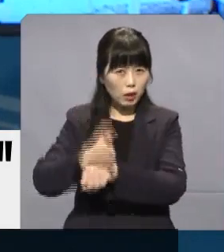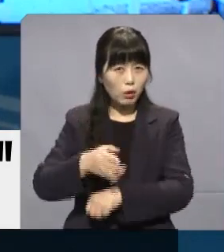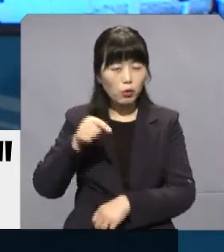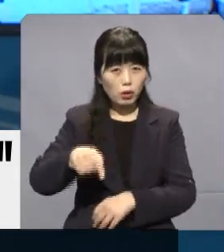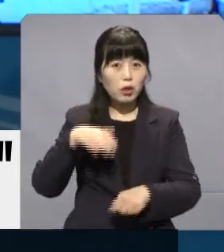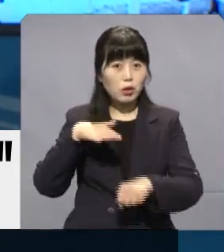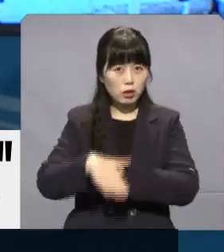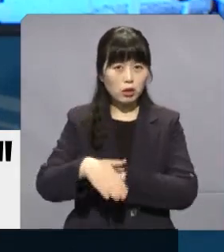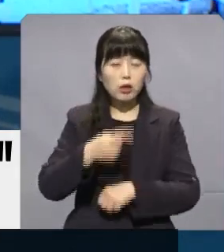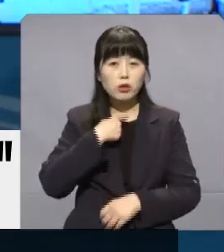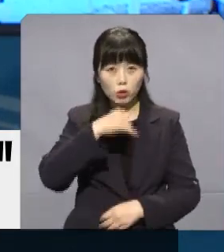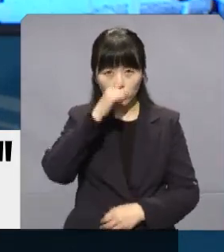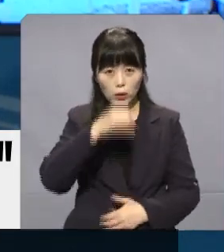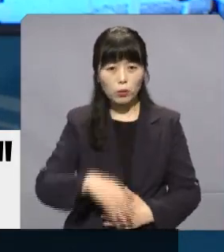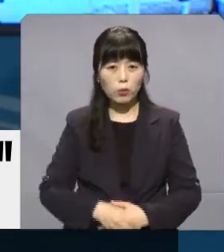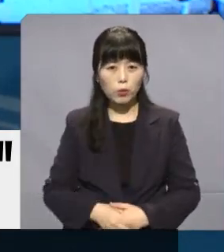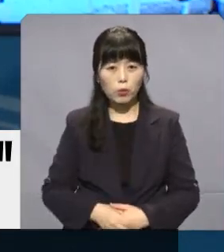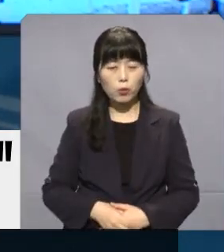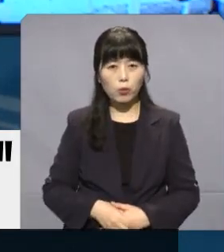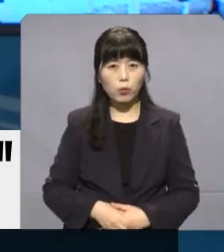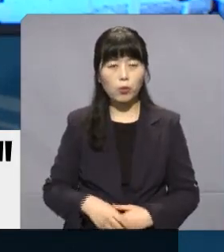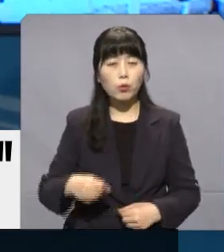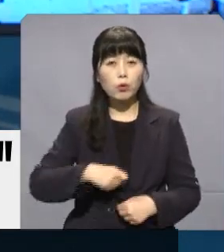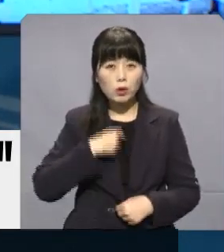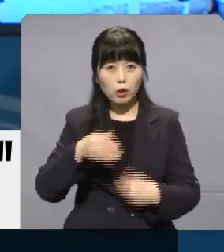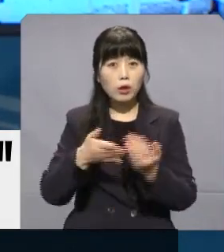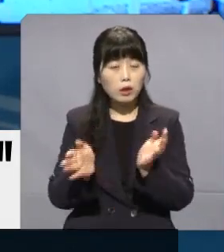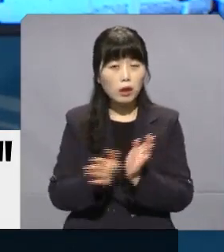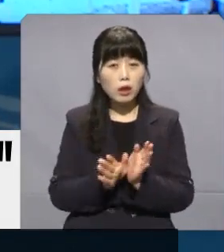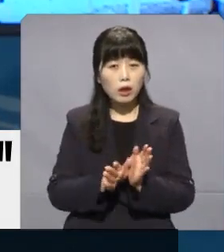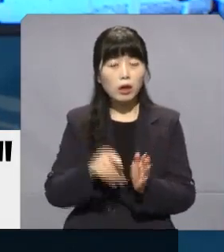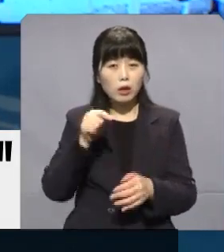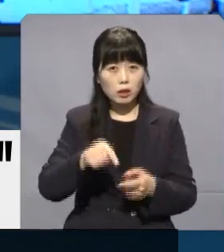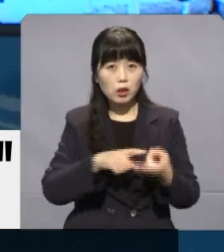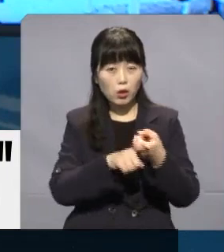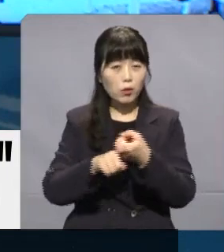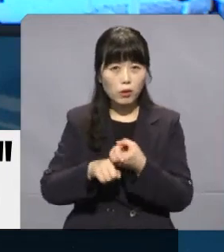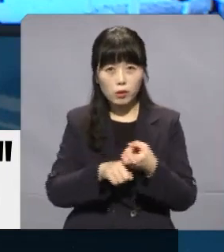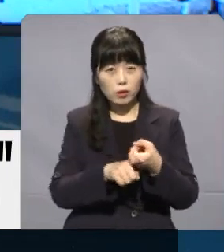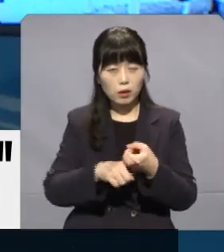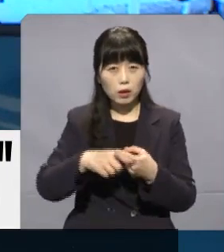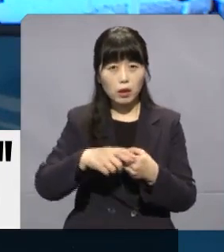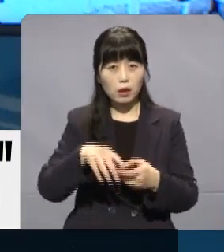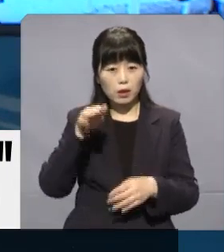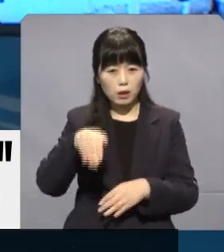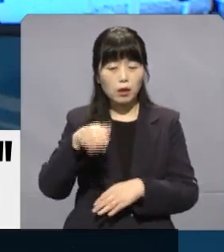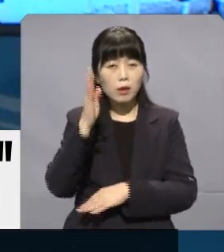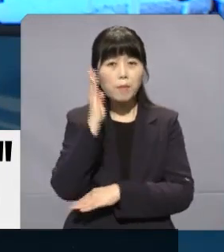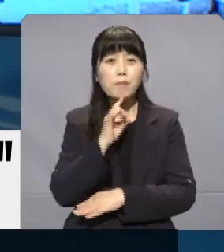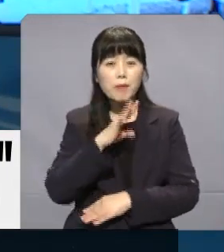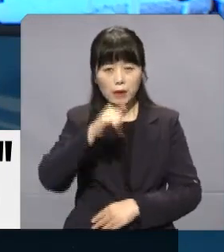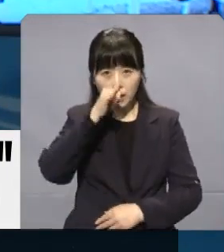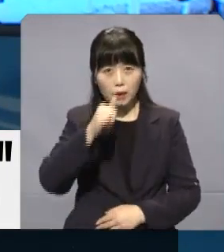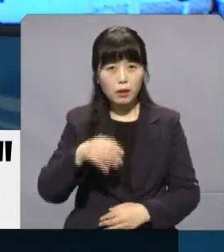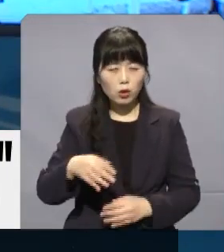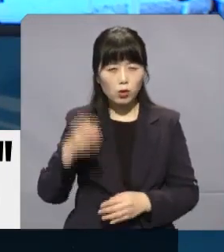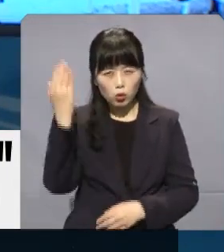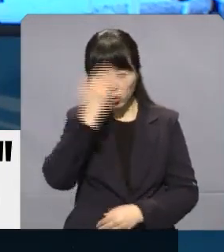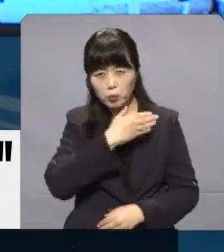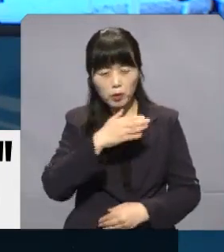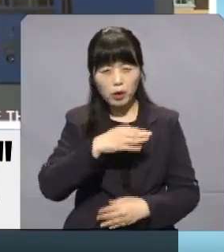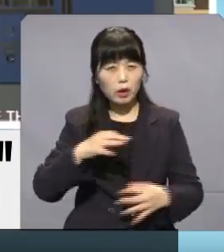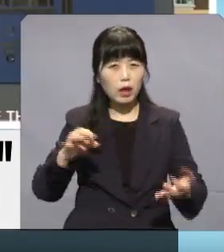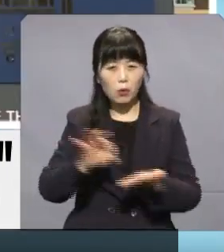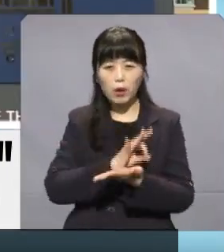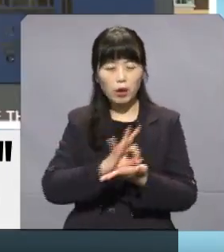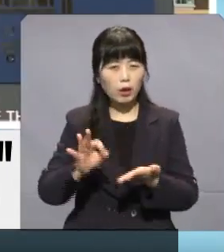그런데 이런 일들이 사실은 정의기역 연대에만 있겠는가 그냥 일반 단체들도 대부분 회계를 투명하게 처리하지 않고